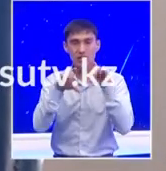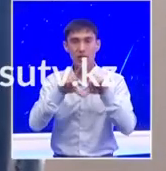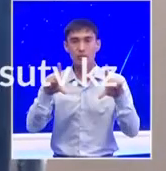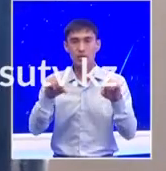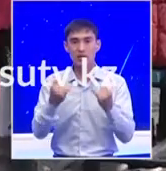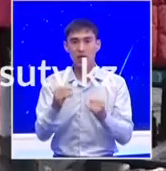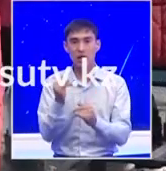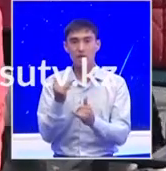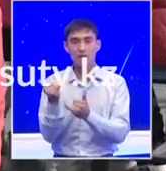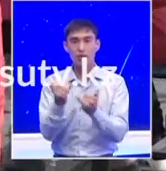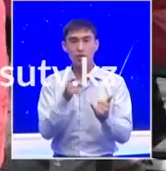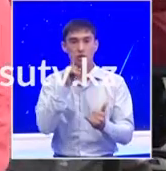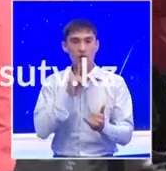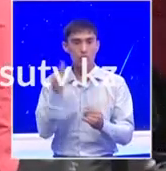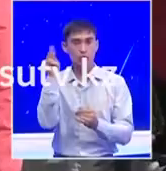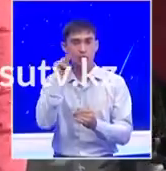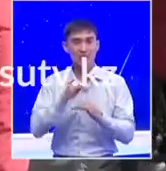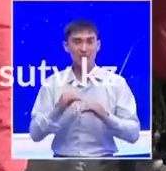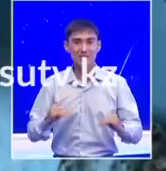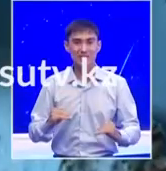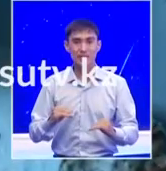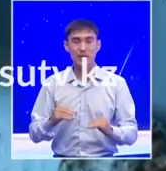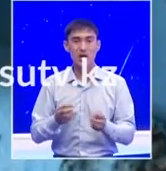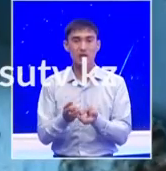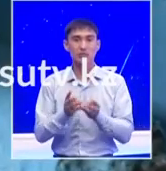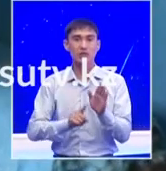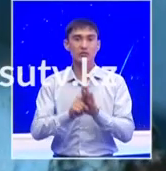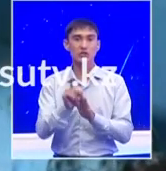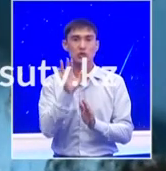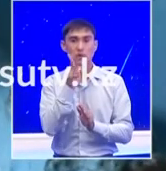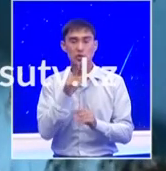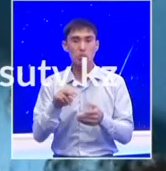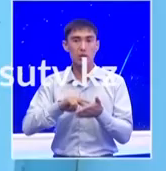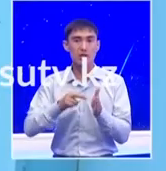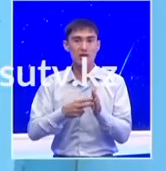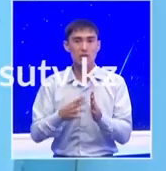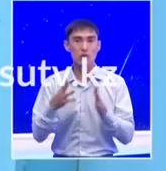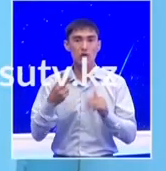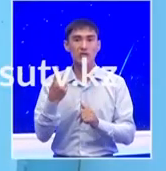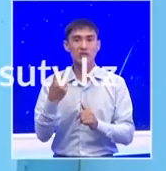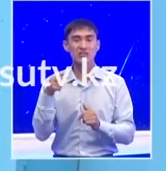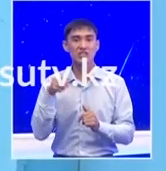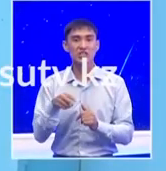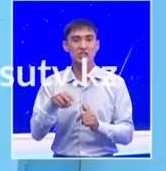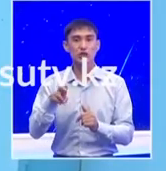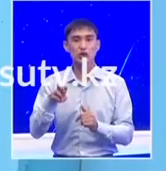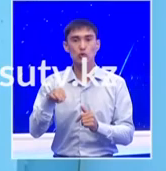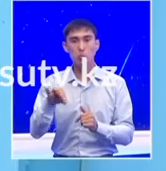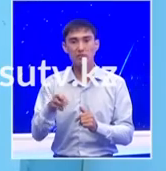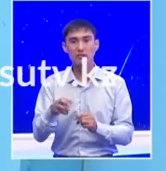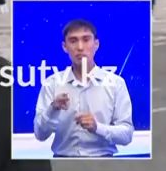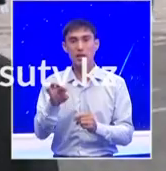Для комфортного обучения детей с началом отопительного сезона запланировано закупить более 2000 топливных брикетов.